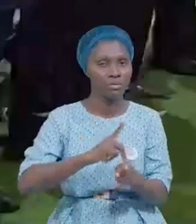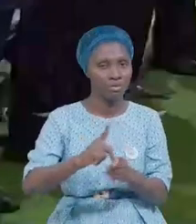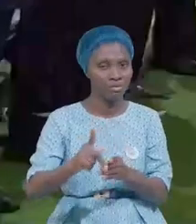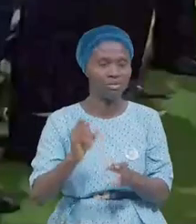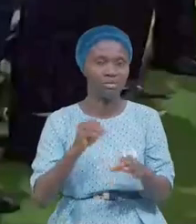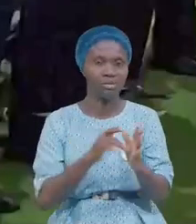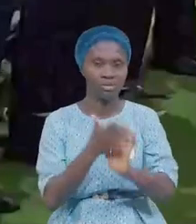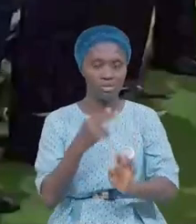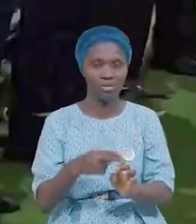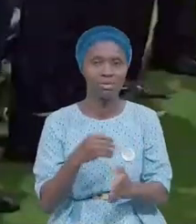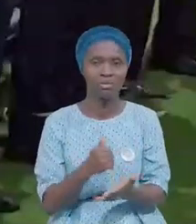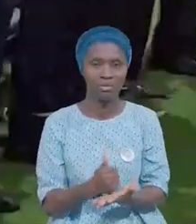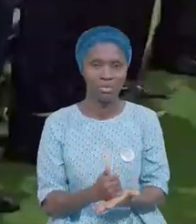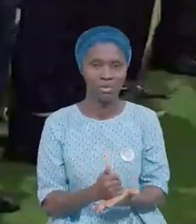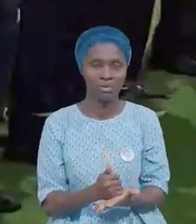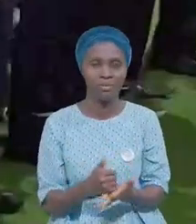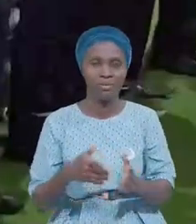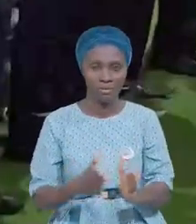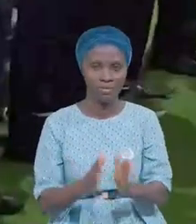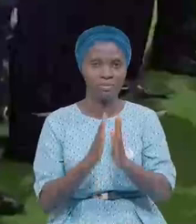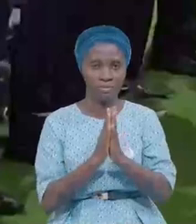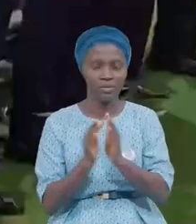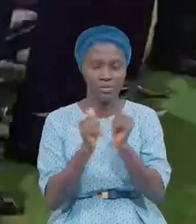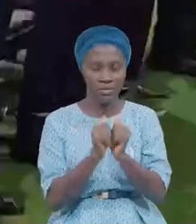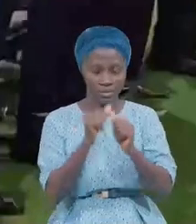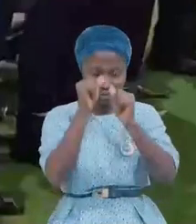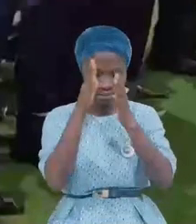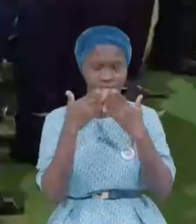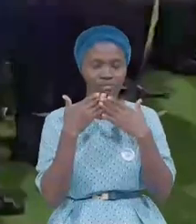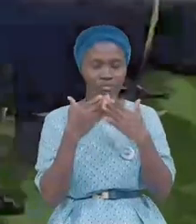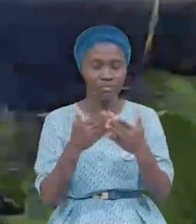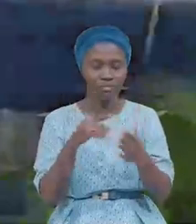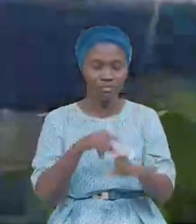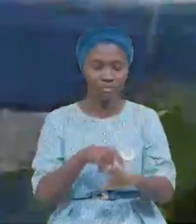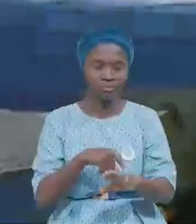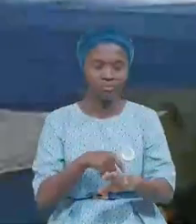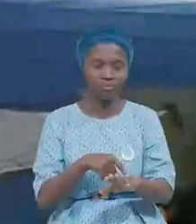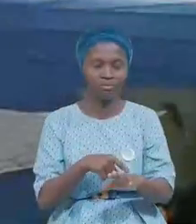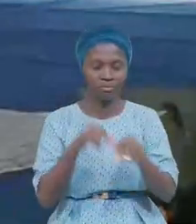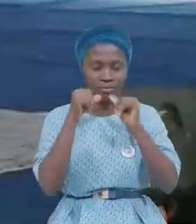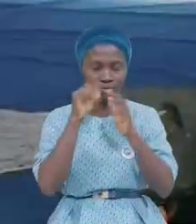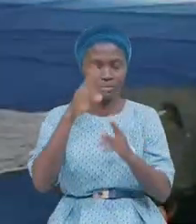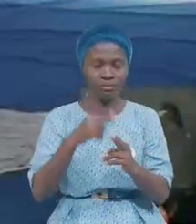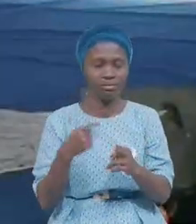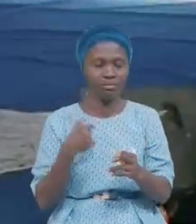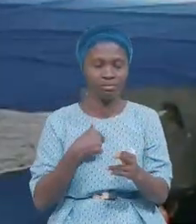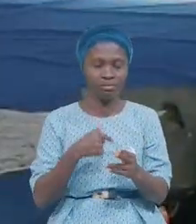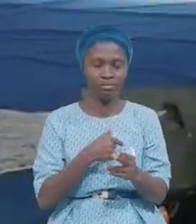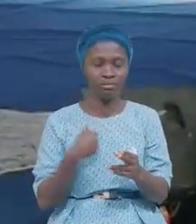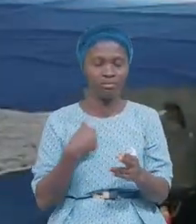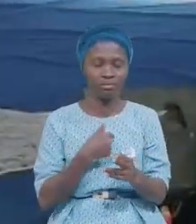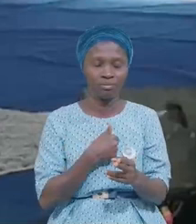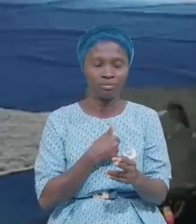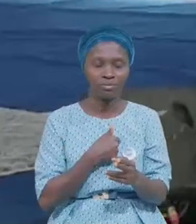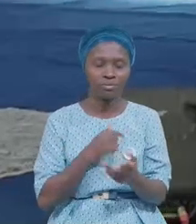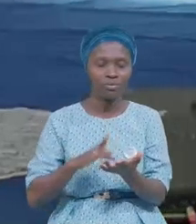Jésus. Prions ensemble. Père, nous te remercions en ce moment. Nous bénissons ton nom. Nous te glorifions parce que nous savons